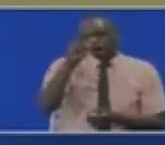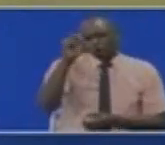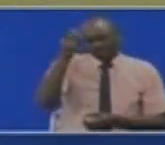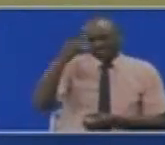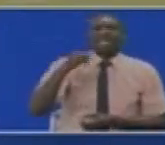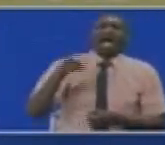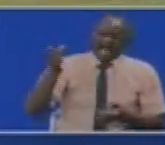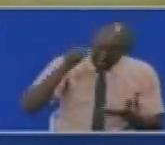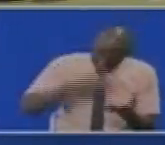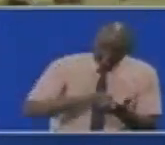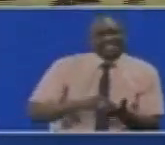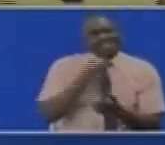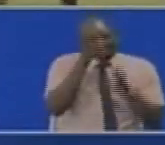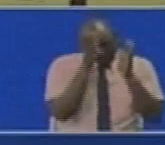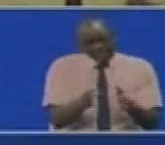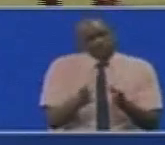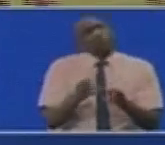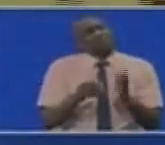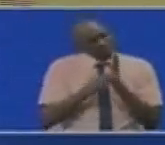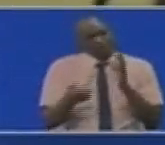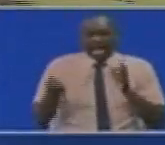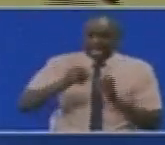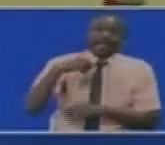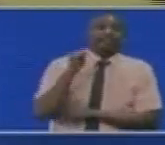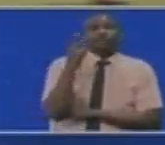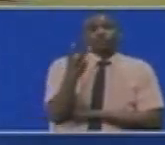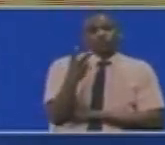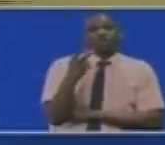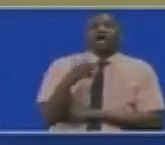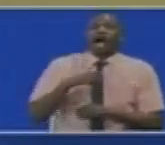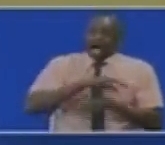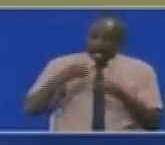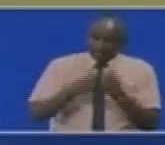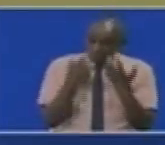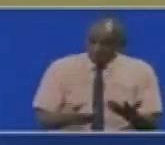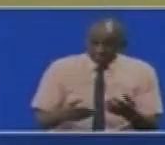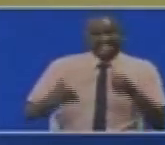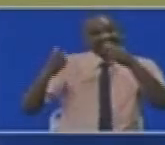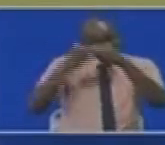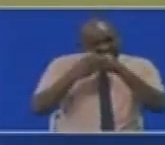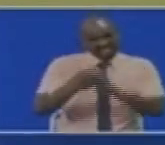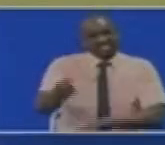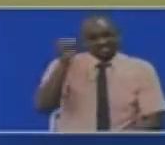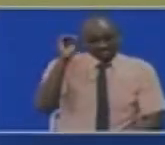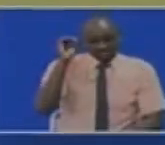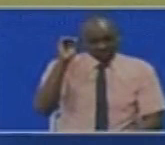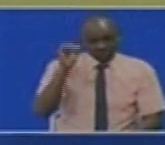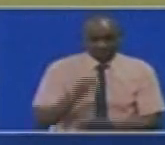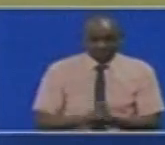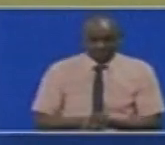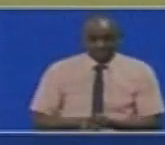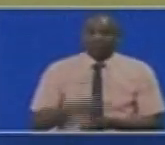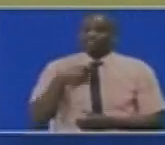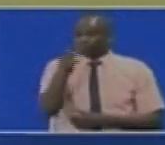kuwapa Weatherhead wakati mgumu na akaongeza bao mbili kabla kipenga cha mwisho na kufanya mambo kuwa bao tisa kwa sufuri. Yeah, massive win.